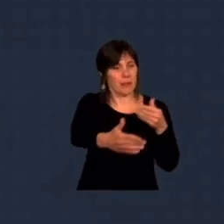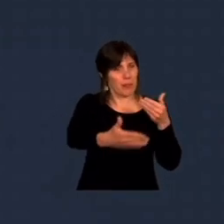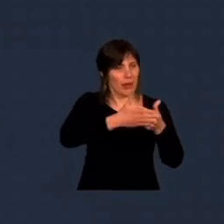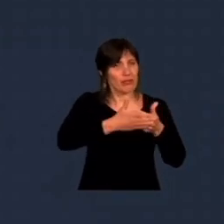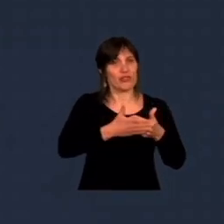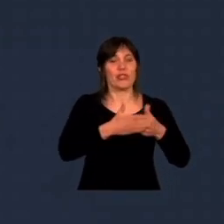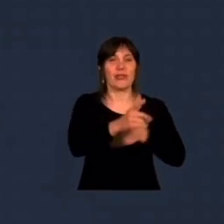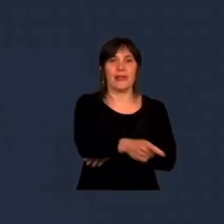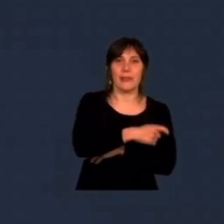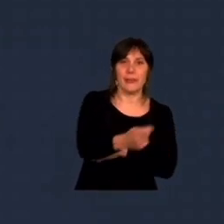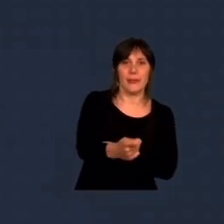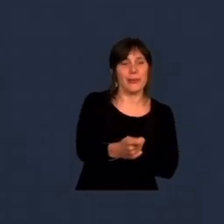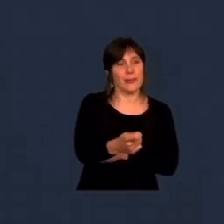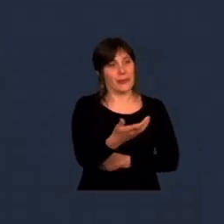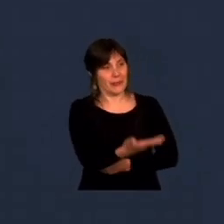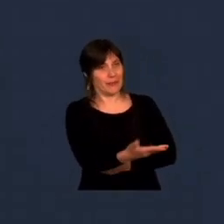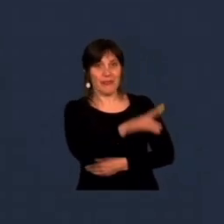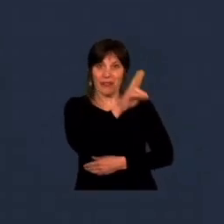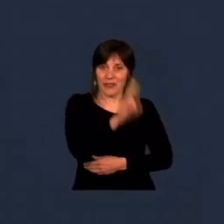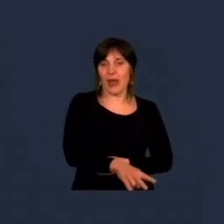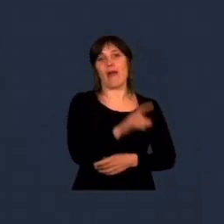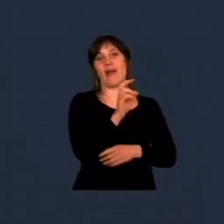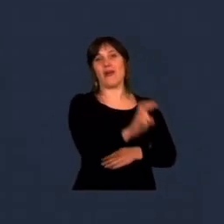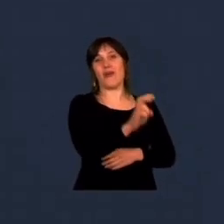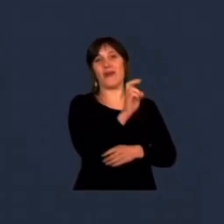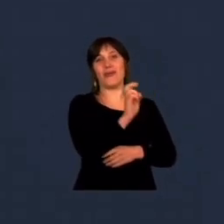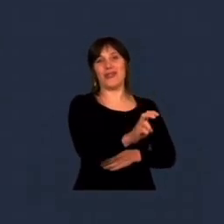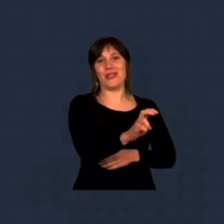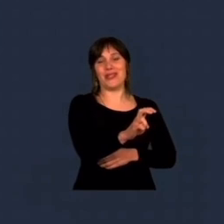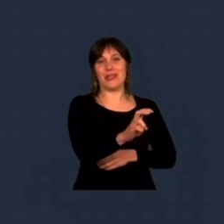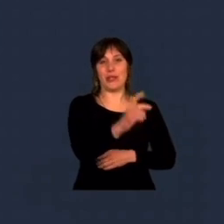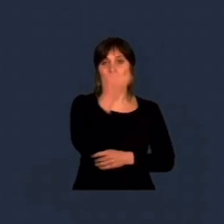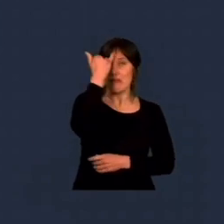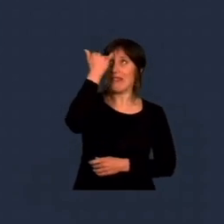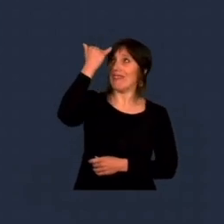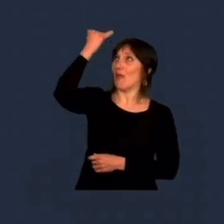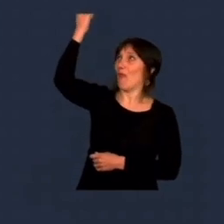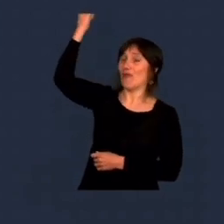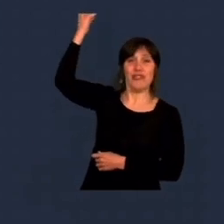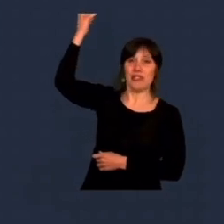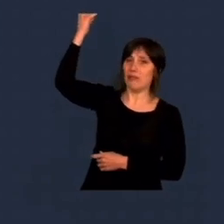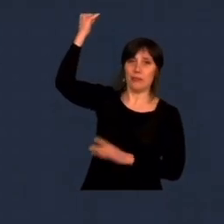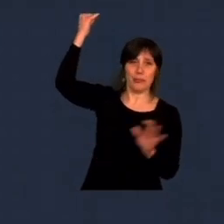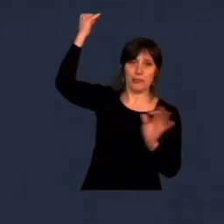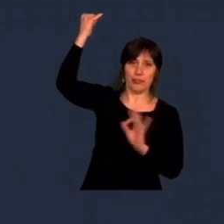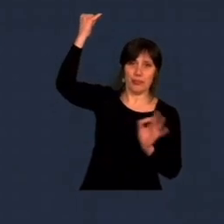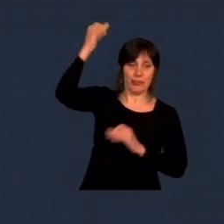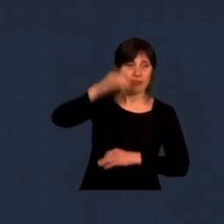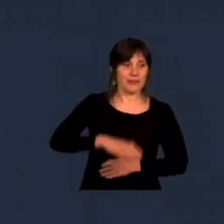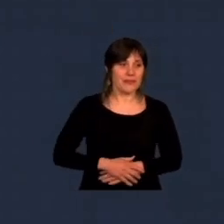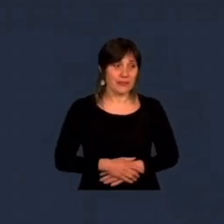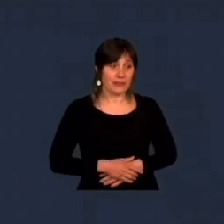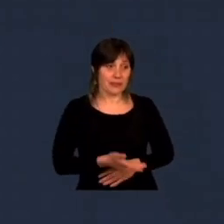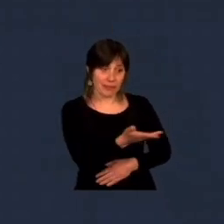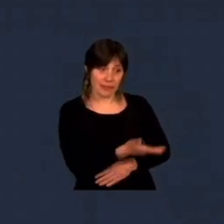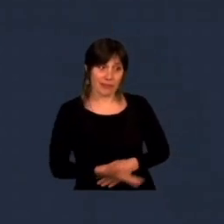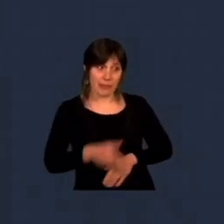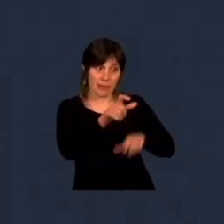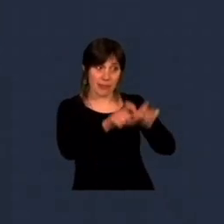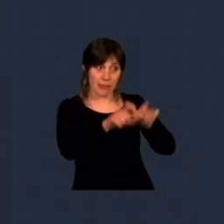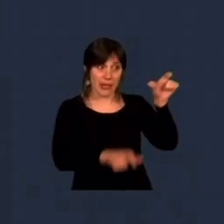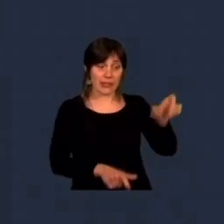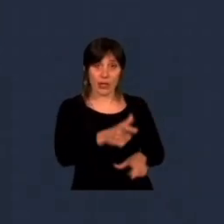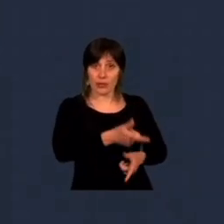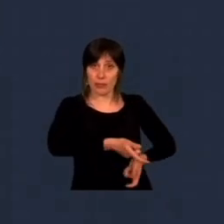véritable écologie dénuée de toute idéologie. Faire confiance aux pêcheurs, c'est donner du crédit à